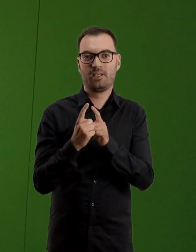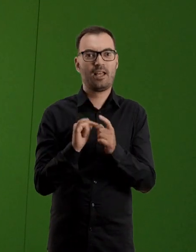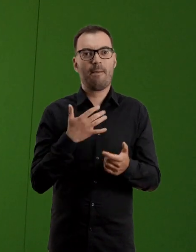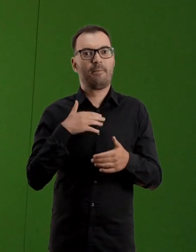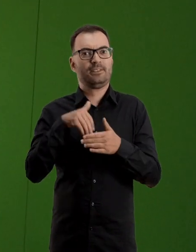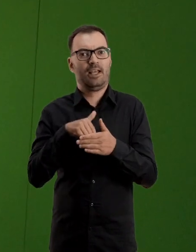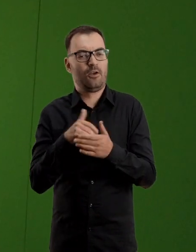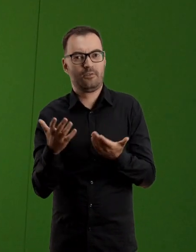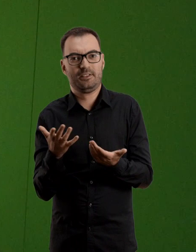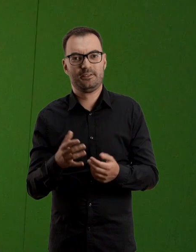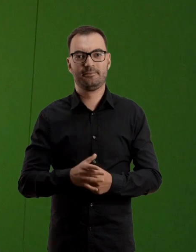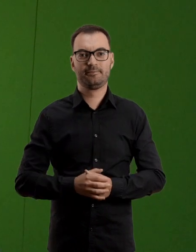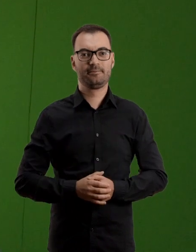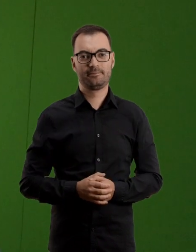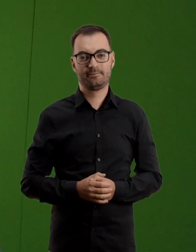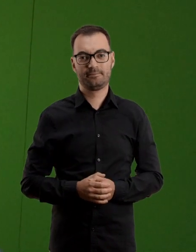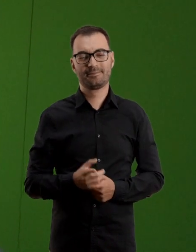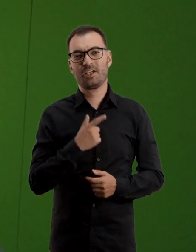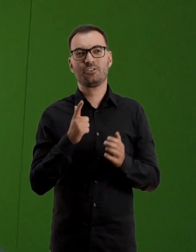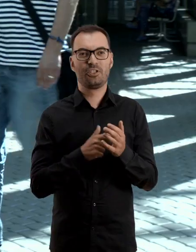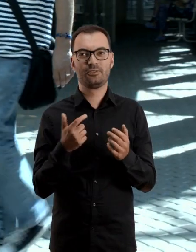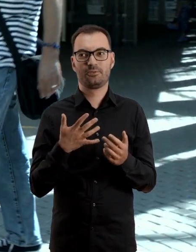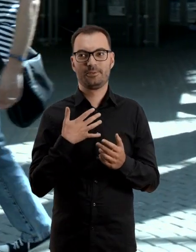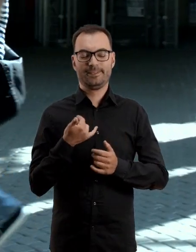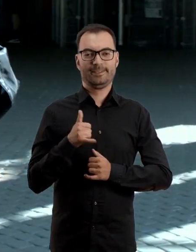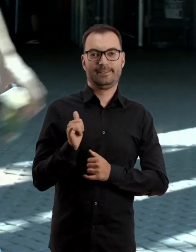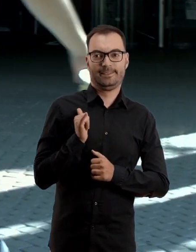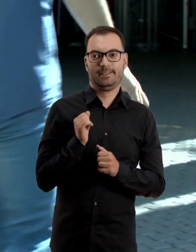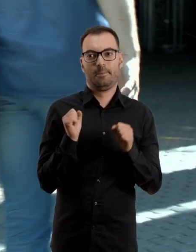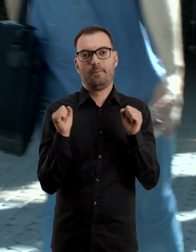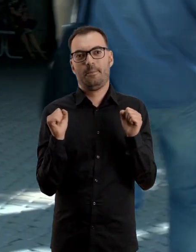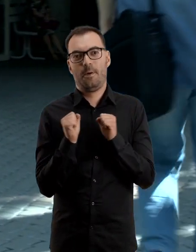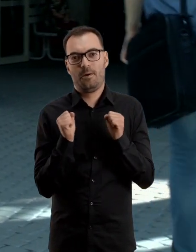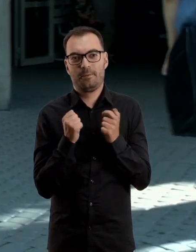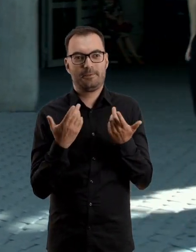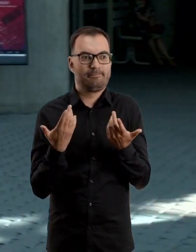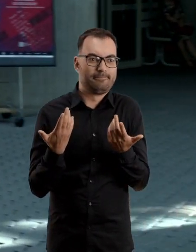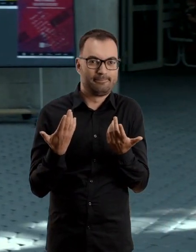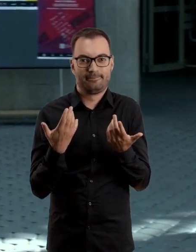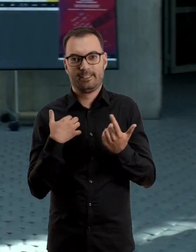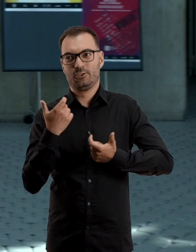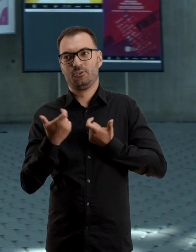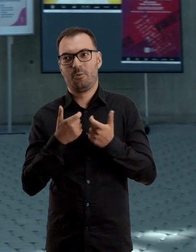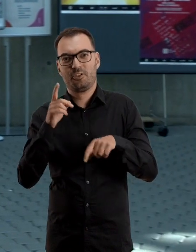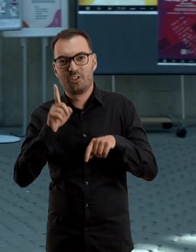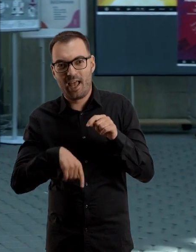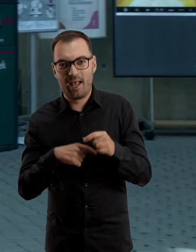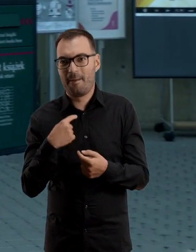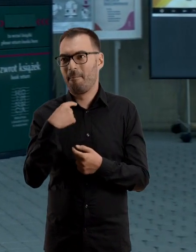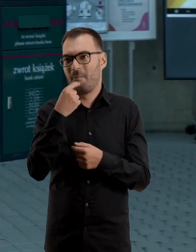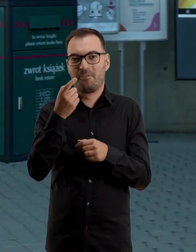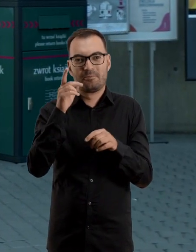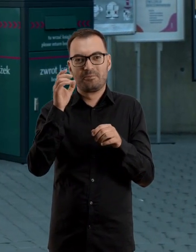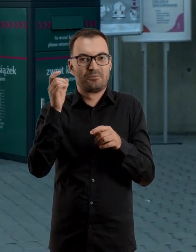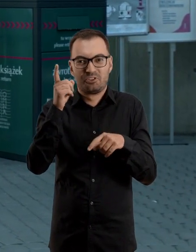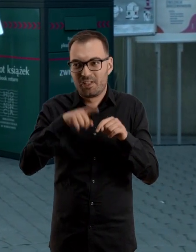na przykład niewidomego kolegi. Czujemy dyskomfort i obawiamy się, że zrobimy coś, co urazi